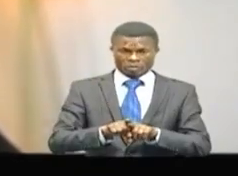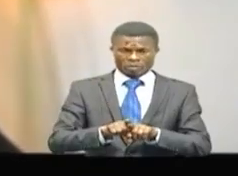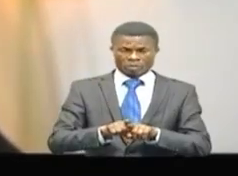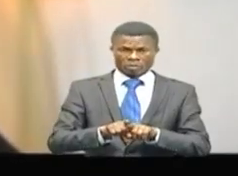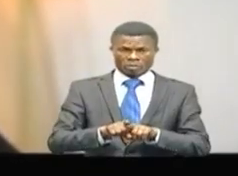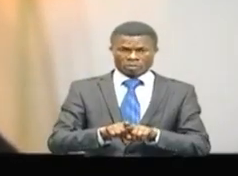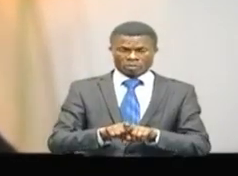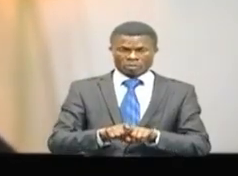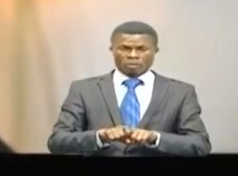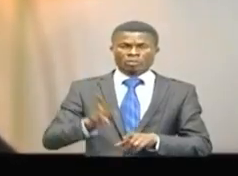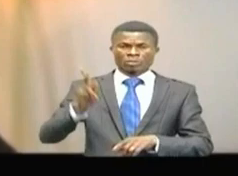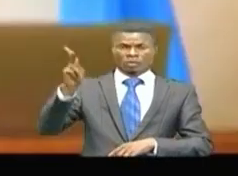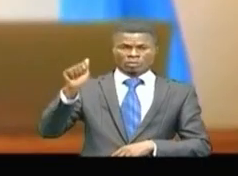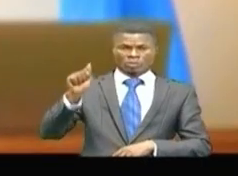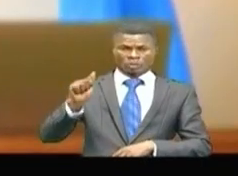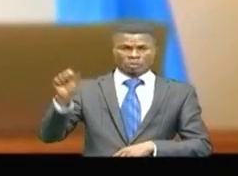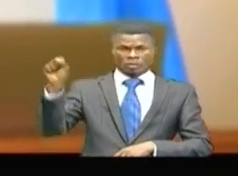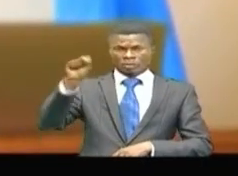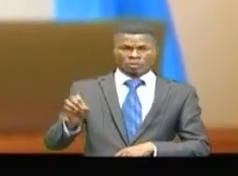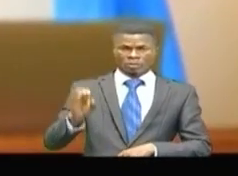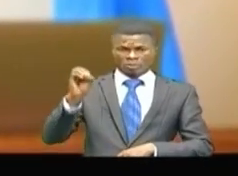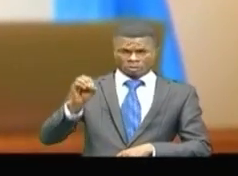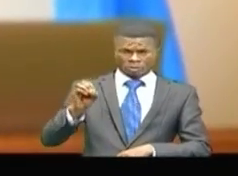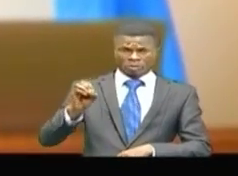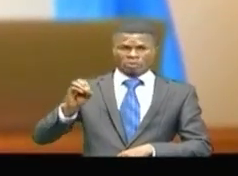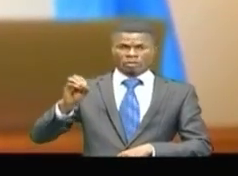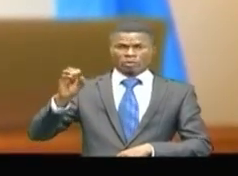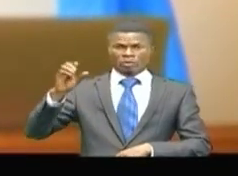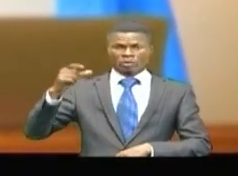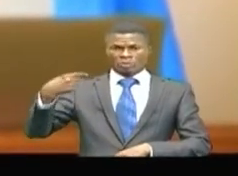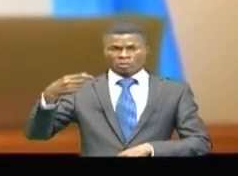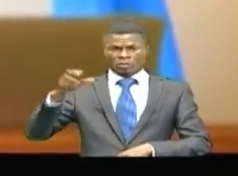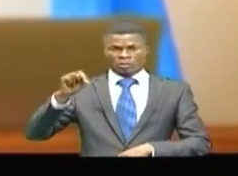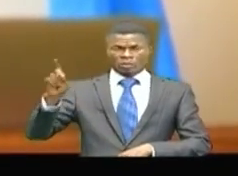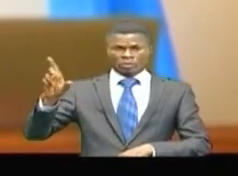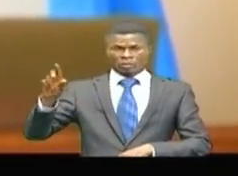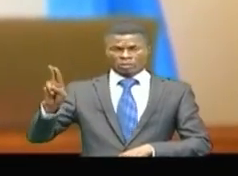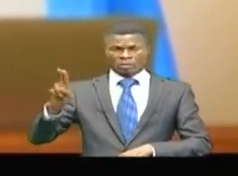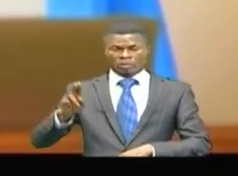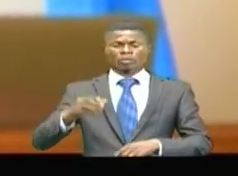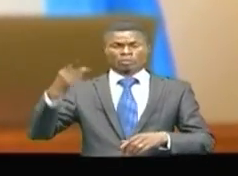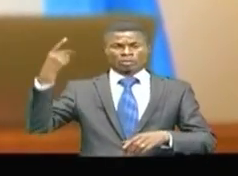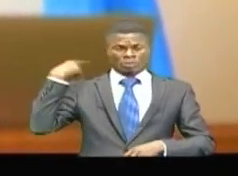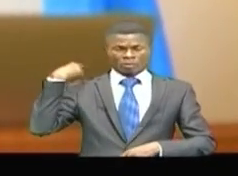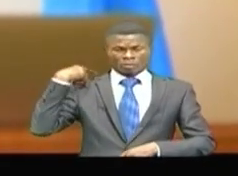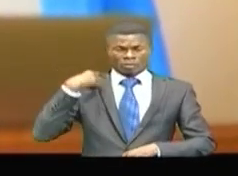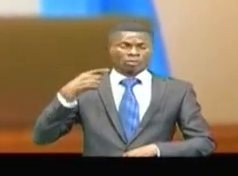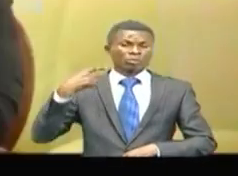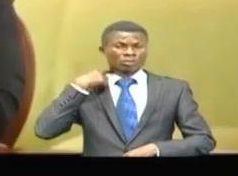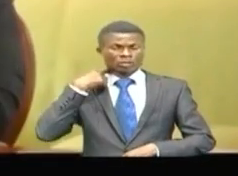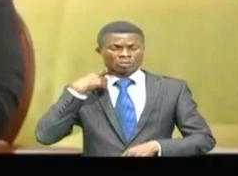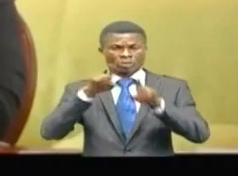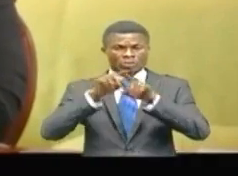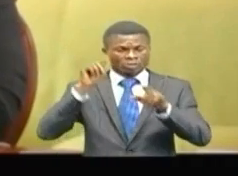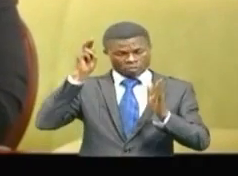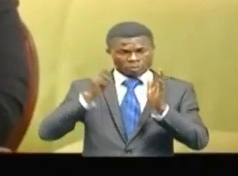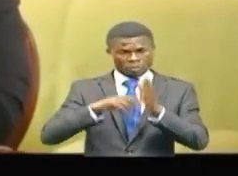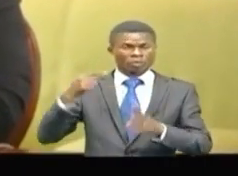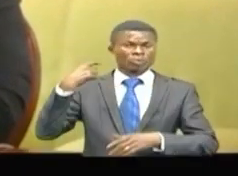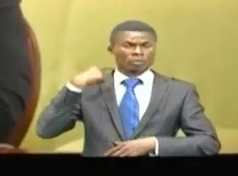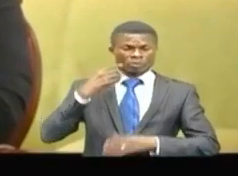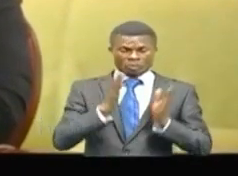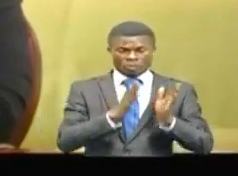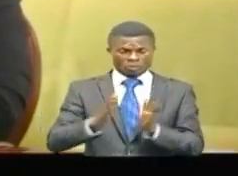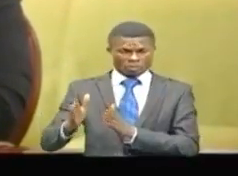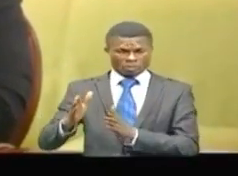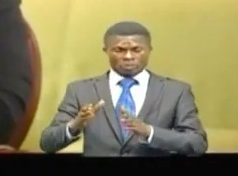de Kasongo-Lunda, les caucus des élus du Kwango et le gouverneur de la même province afin de préparer